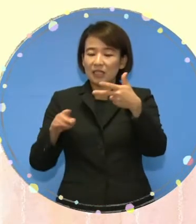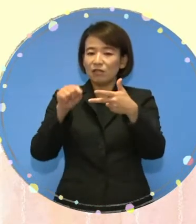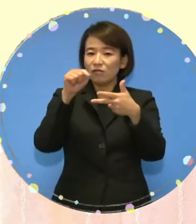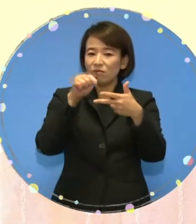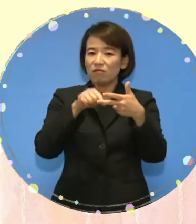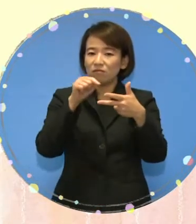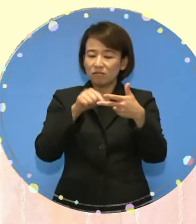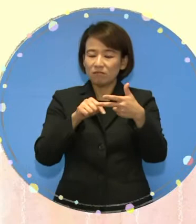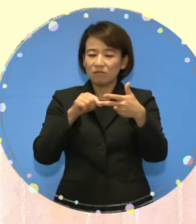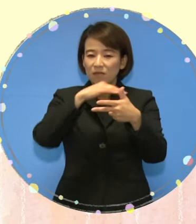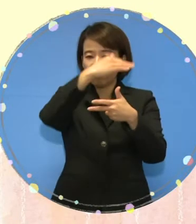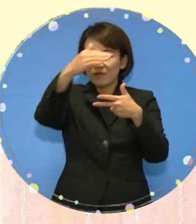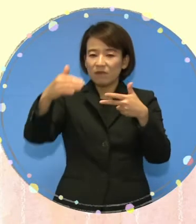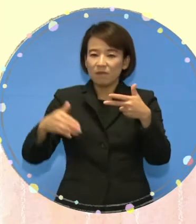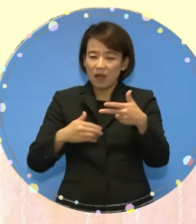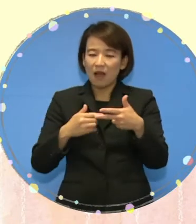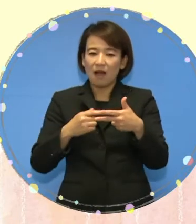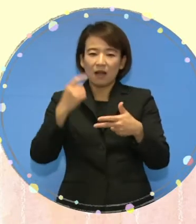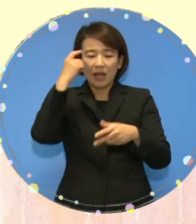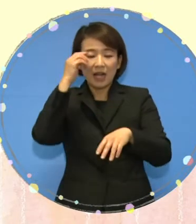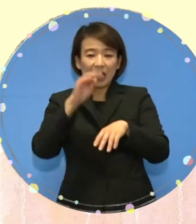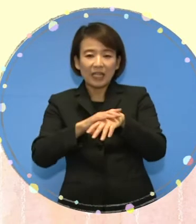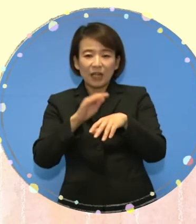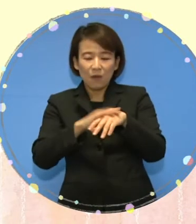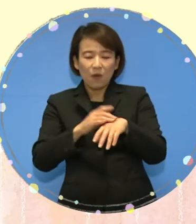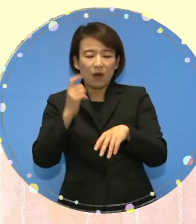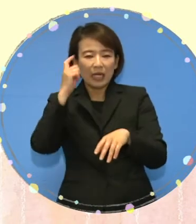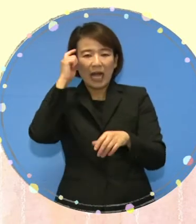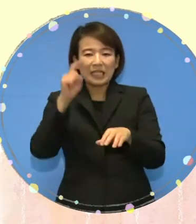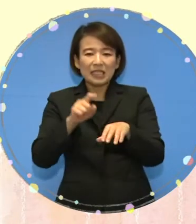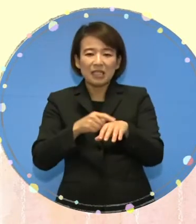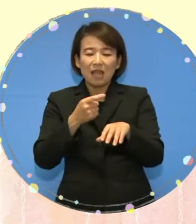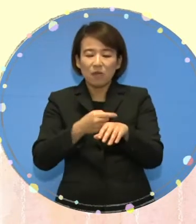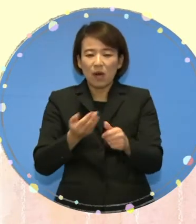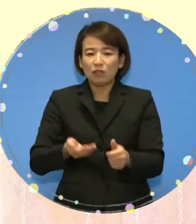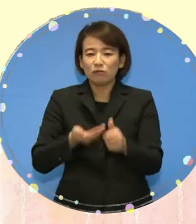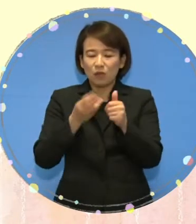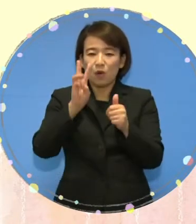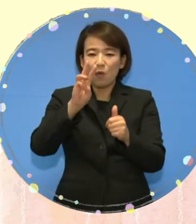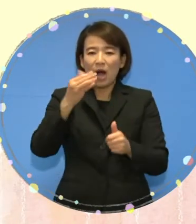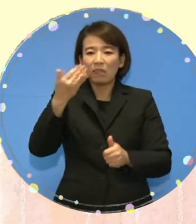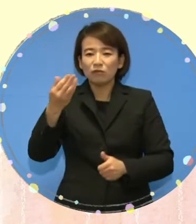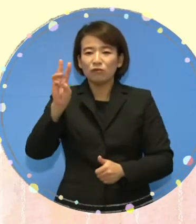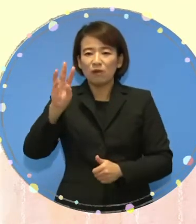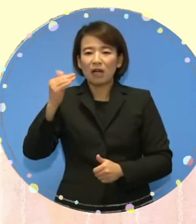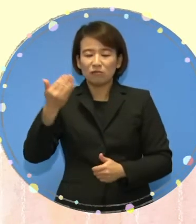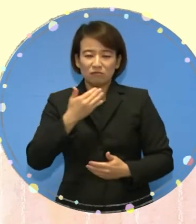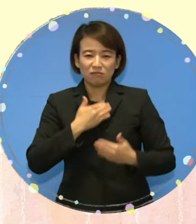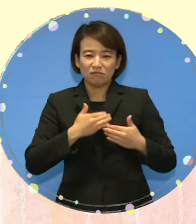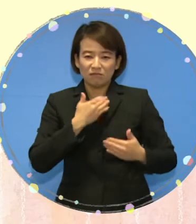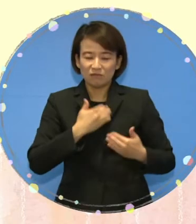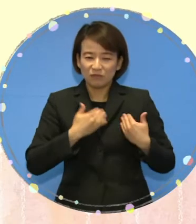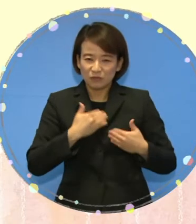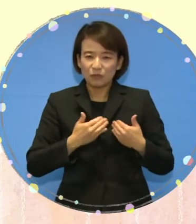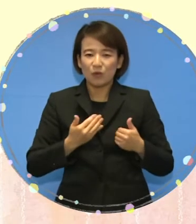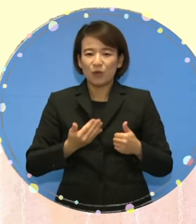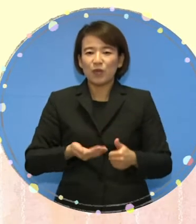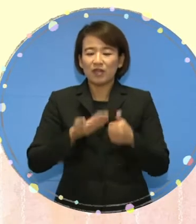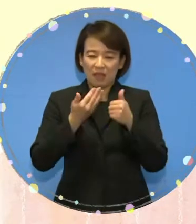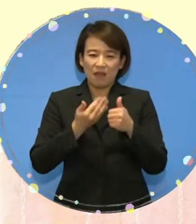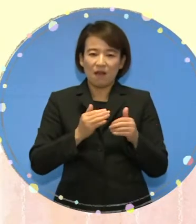はして全体のコンセプトを感性を育むワクワクを想像すると設定し